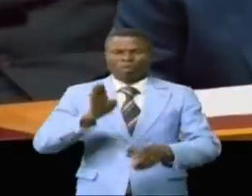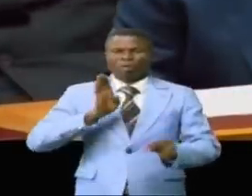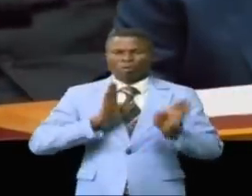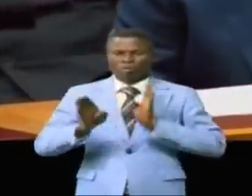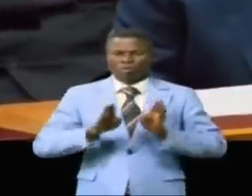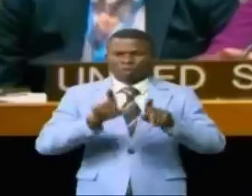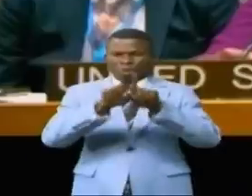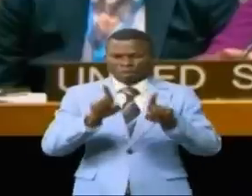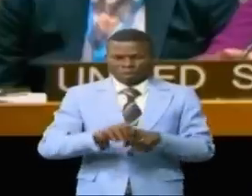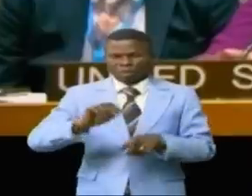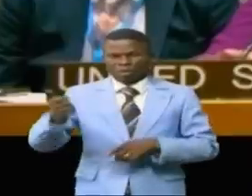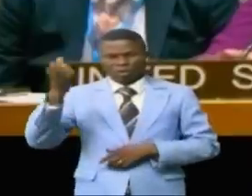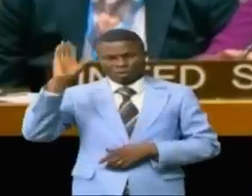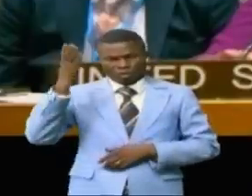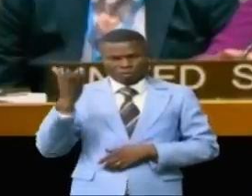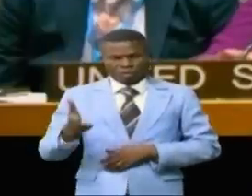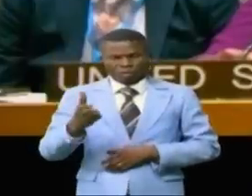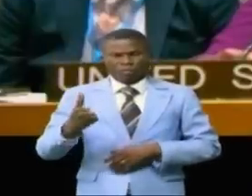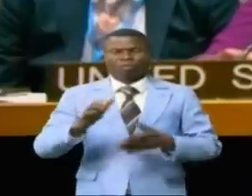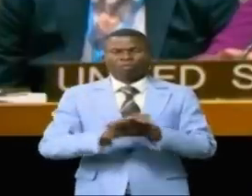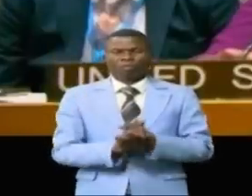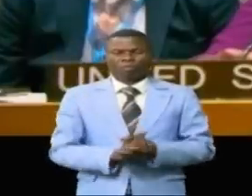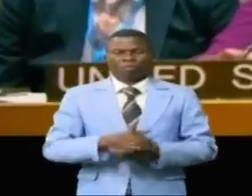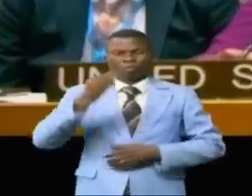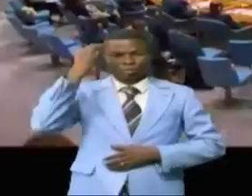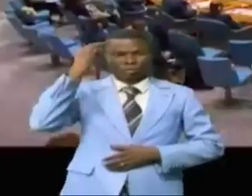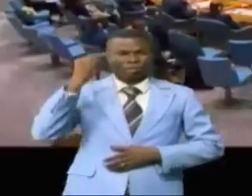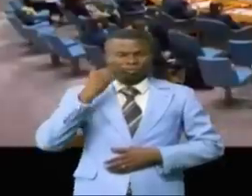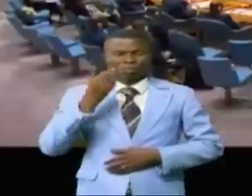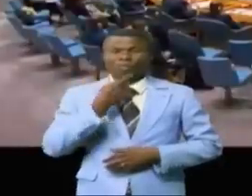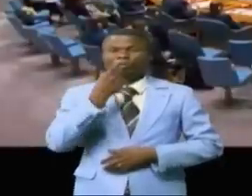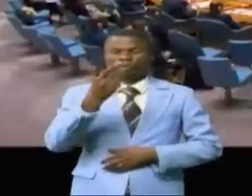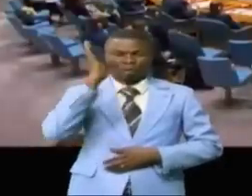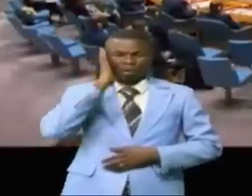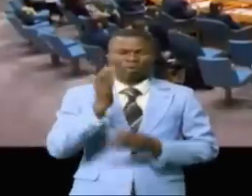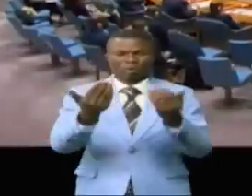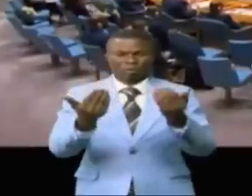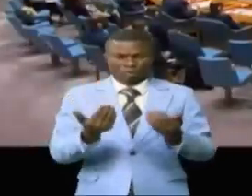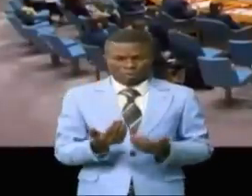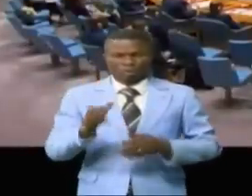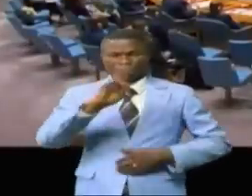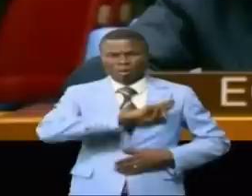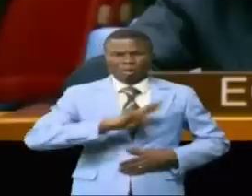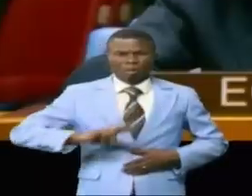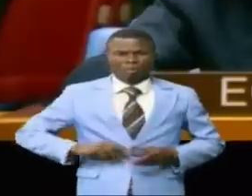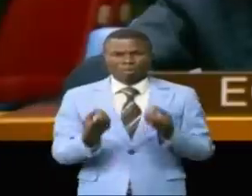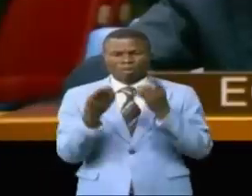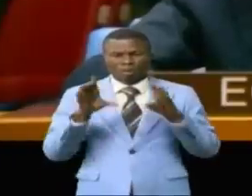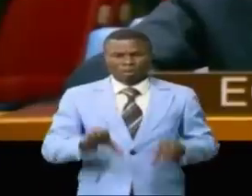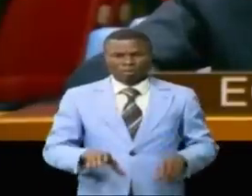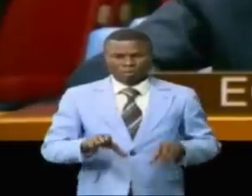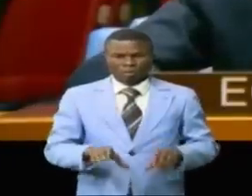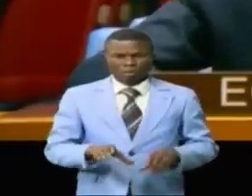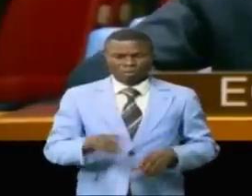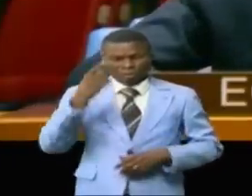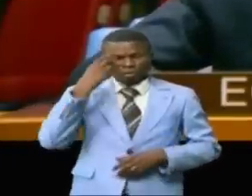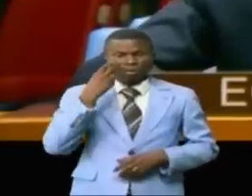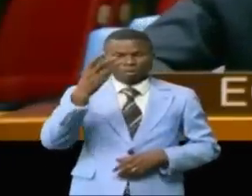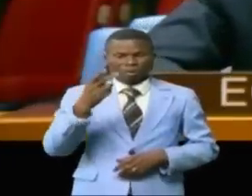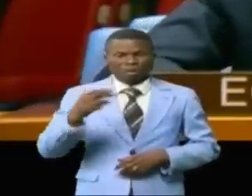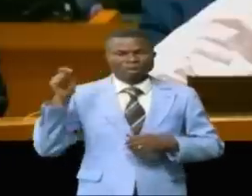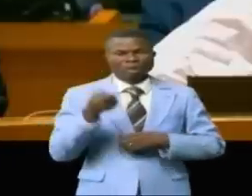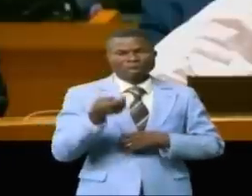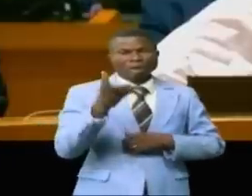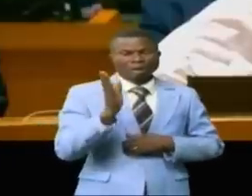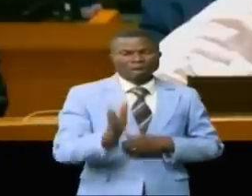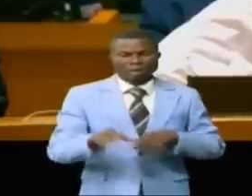et Kassindi. Le chef de la diplomatie congolaise a réitéré la volonté de la République démocratique du Congo de voir les criminels de